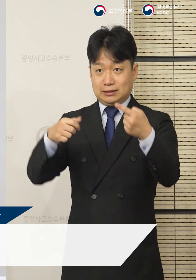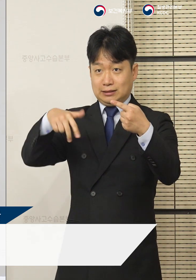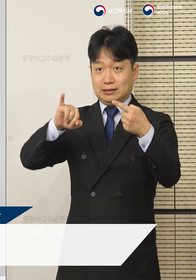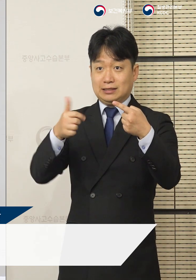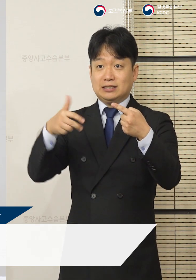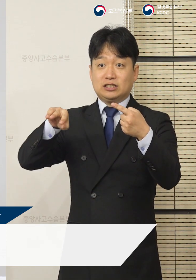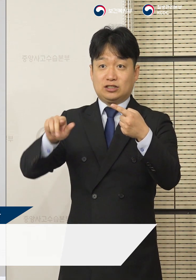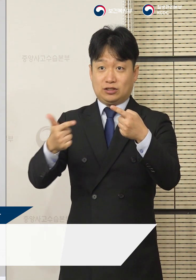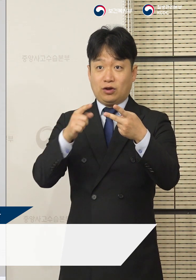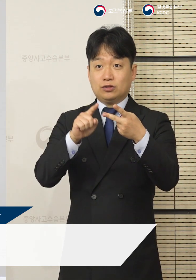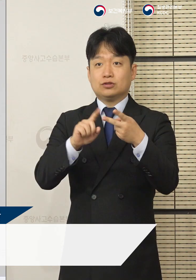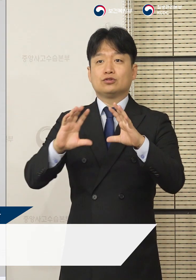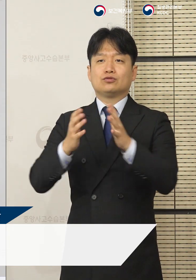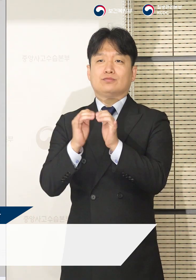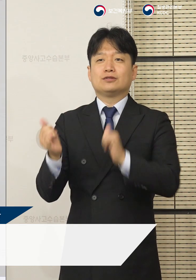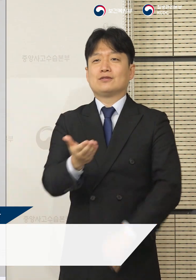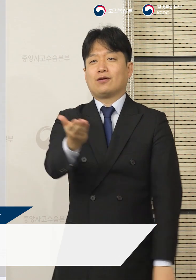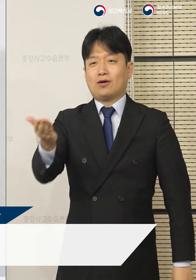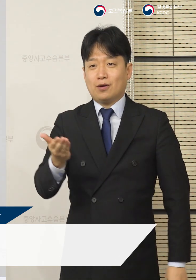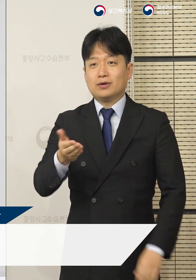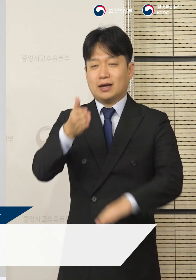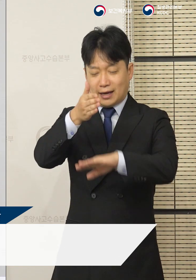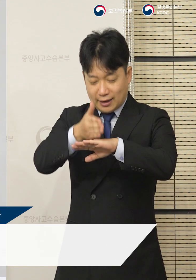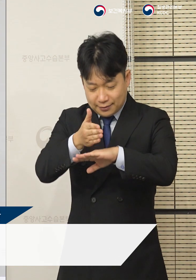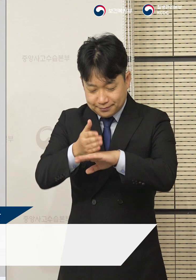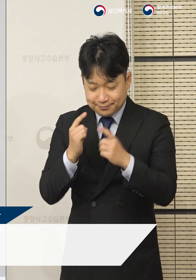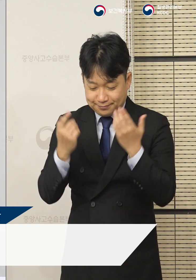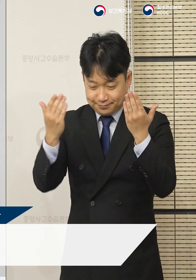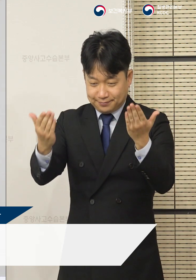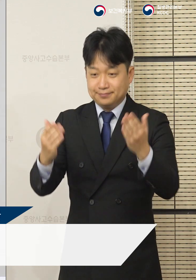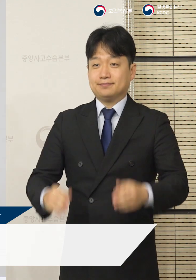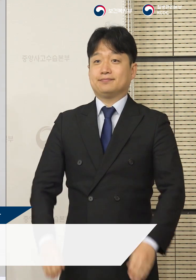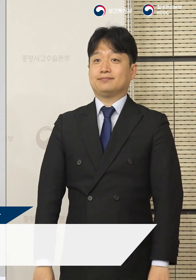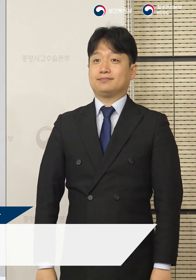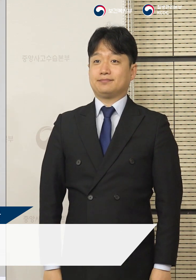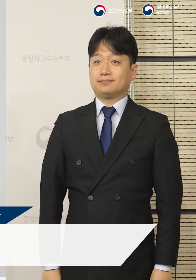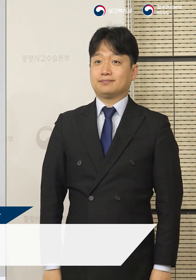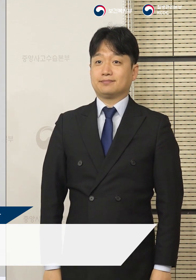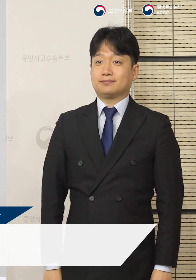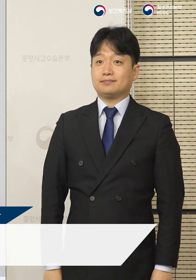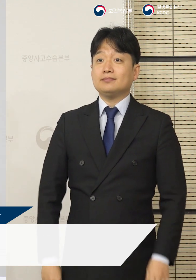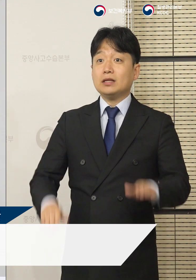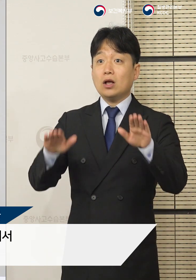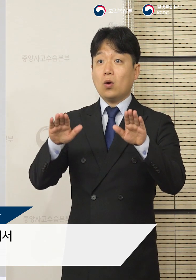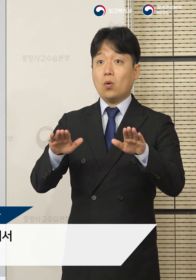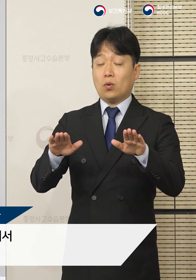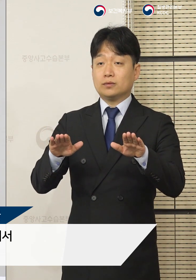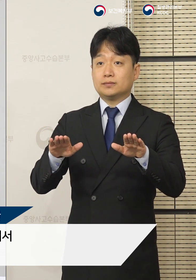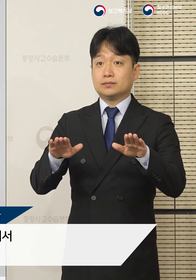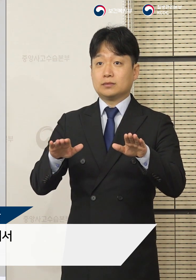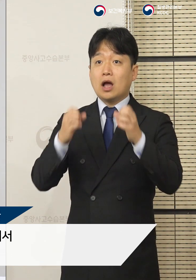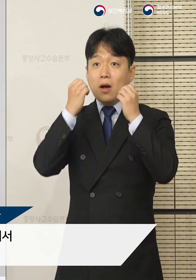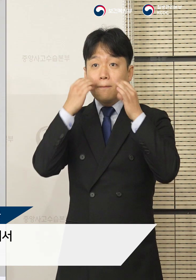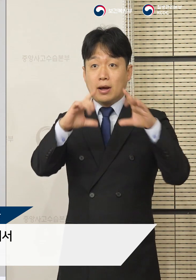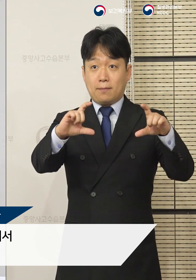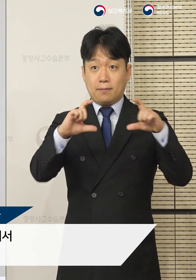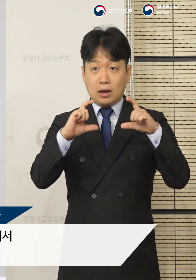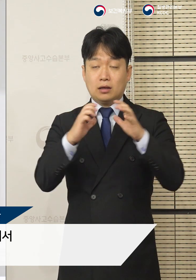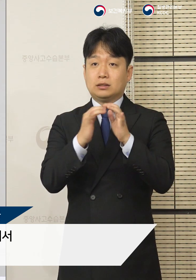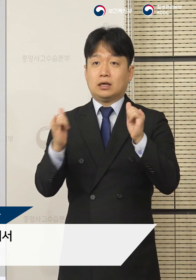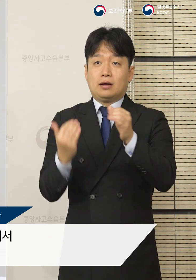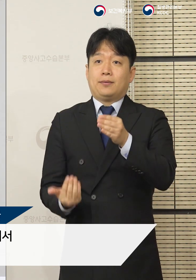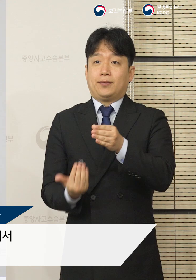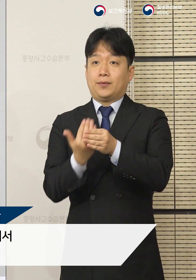시민과 진천 국민 여러분의 이해와 협조에도 깊이 감사드립니다. 오늘 현재까지 새로운